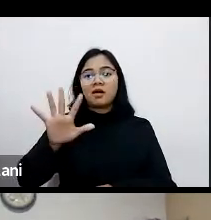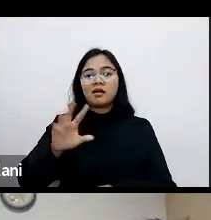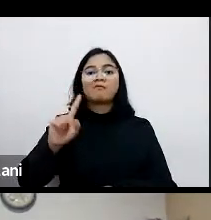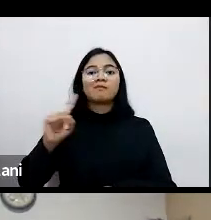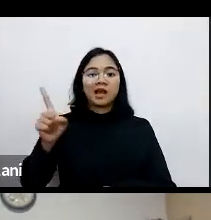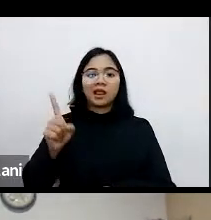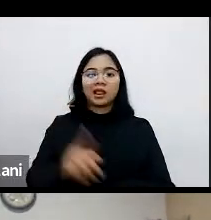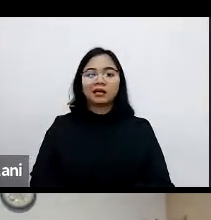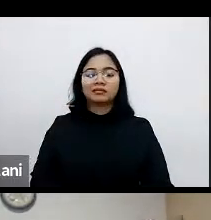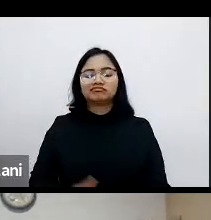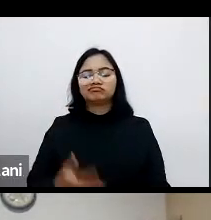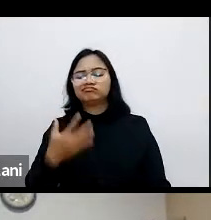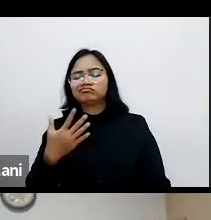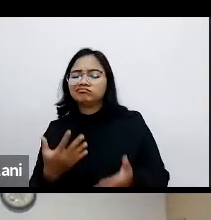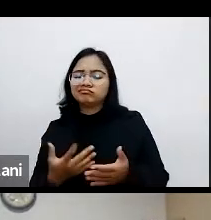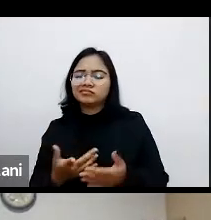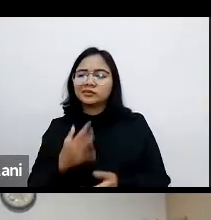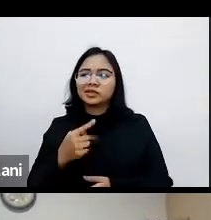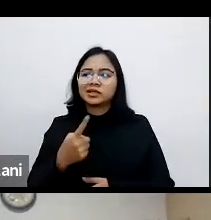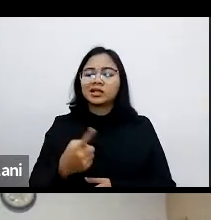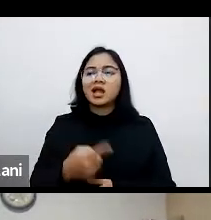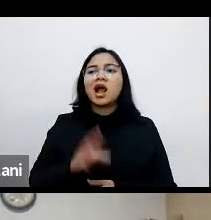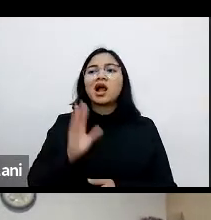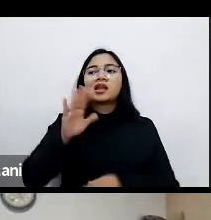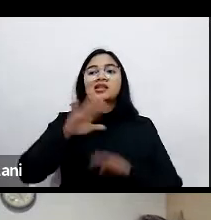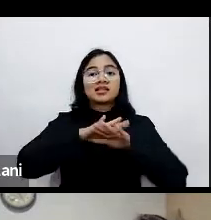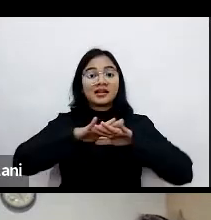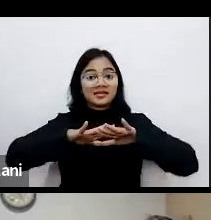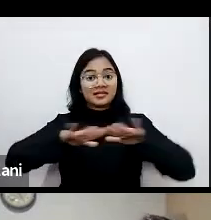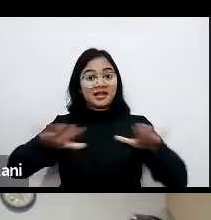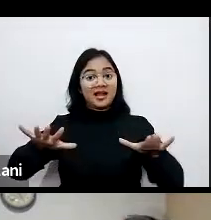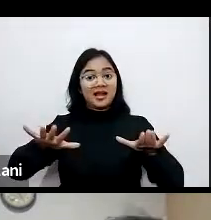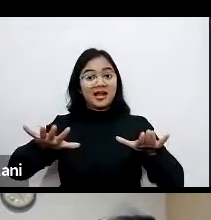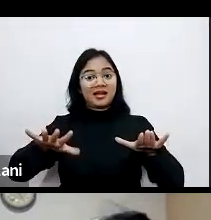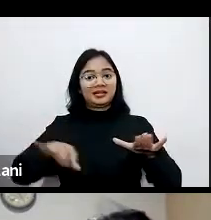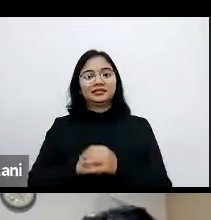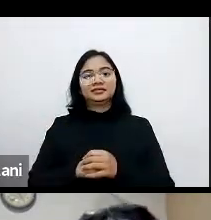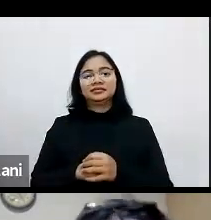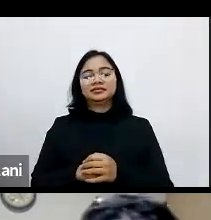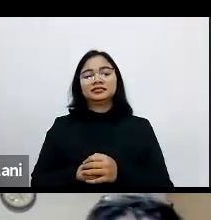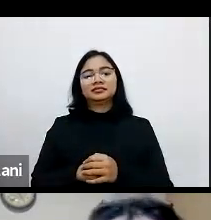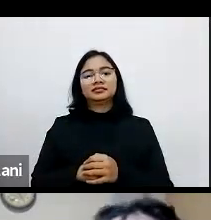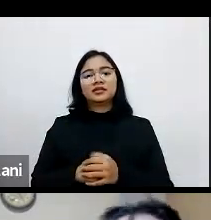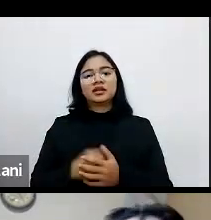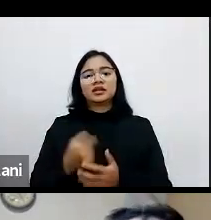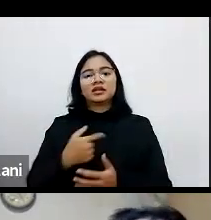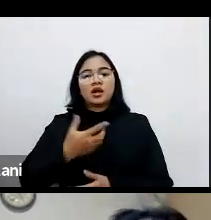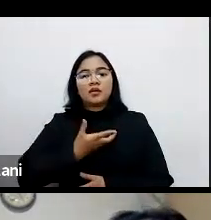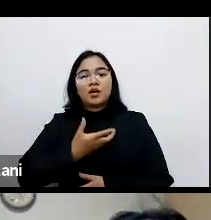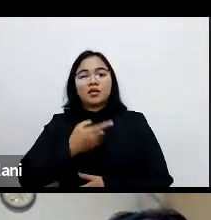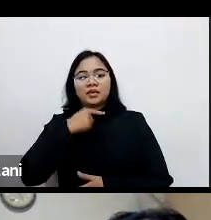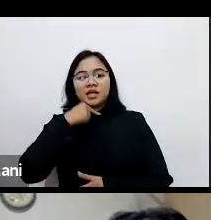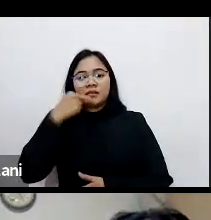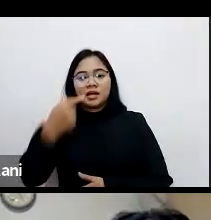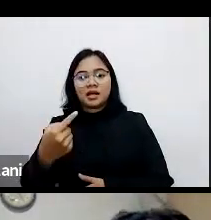Sepertinya kita akan sudahi talkshow seri ke-19 ini. Saya ingin menyampaikan bahwa